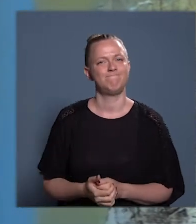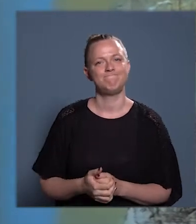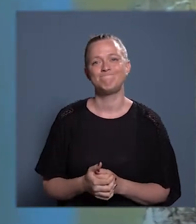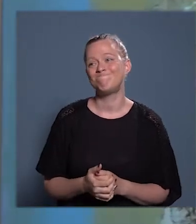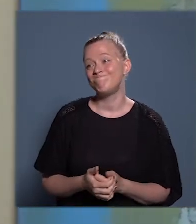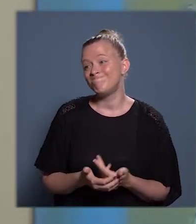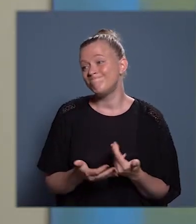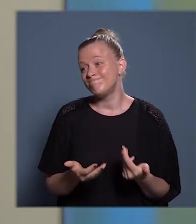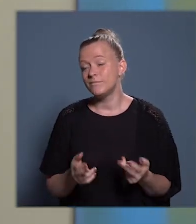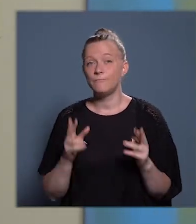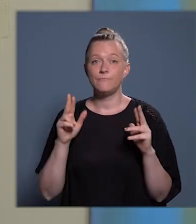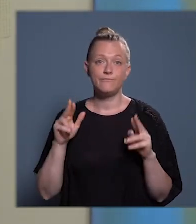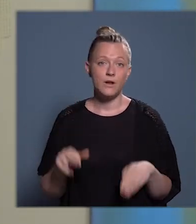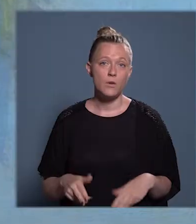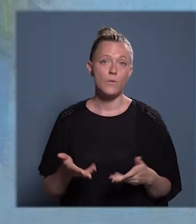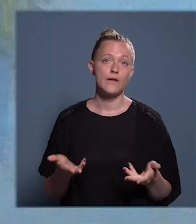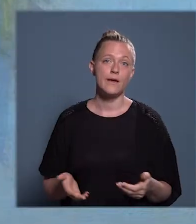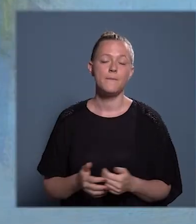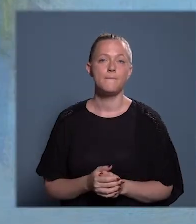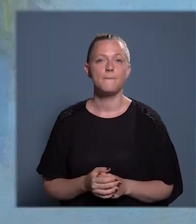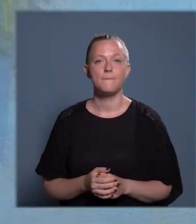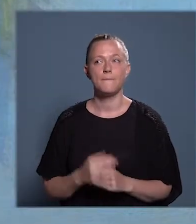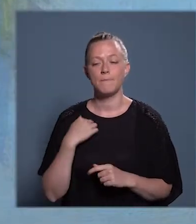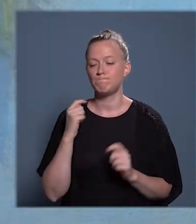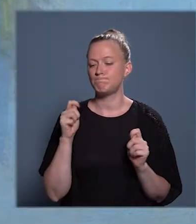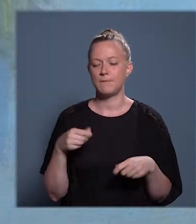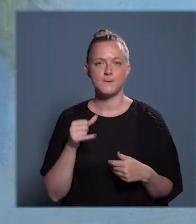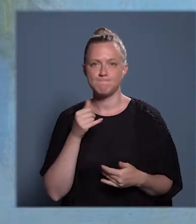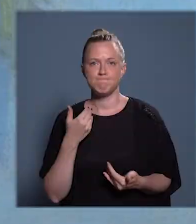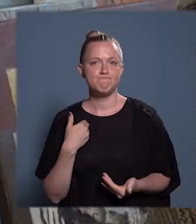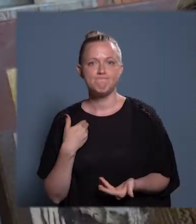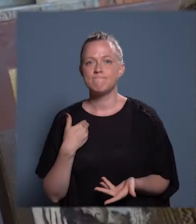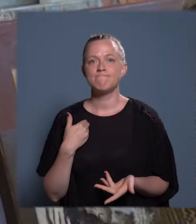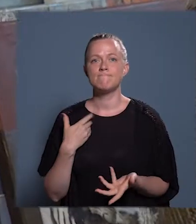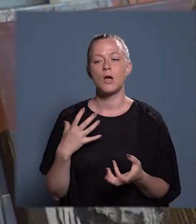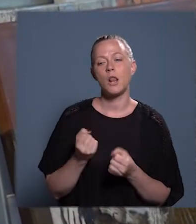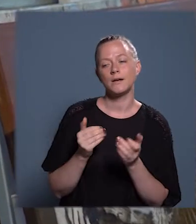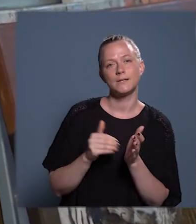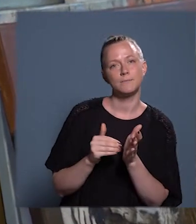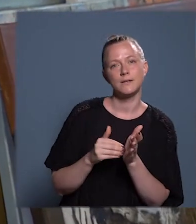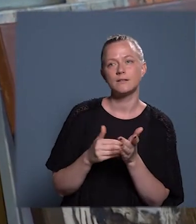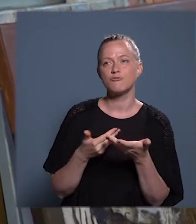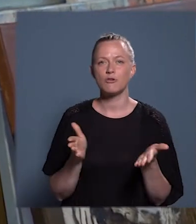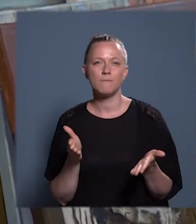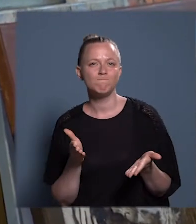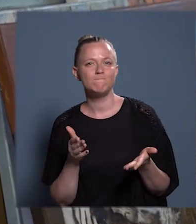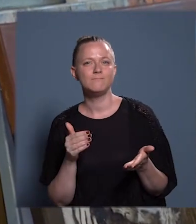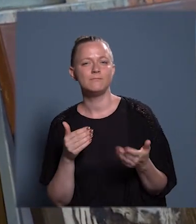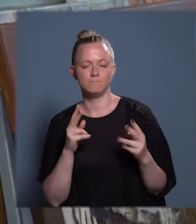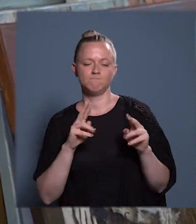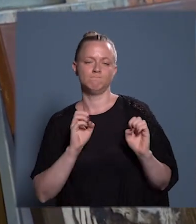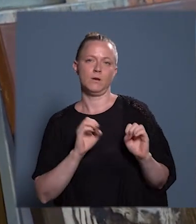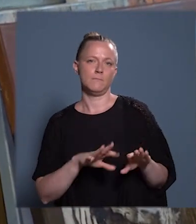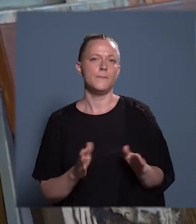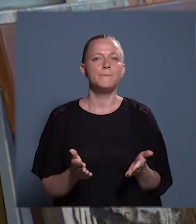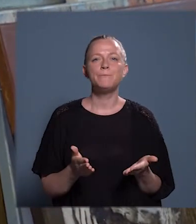Hát tulajdonképpen... Nem döntöttem el azt sem, hogy még alakítok rajta, de azt sem, hogy nem, de azt tudom, hogy nem